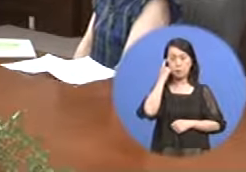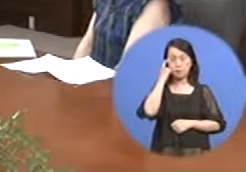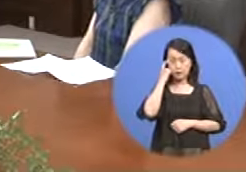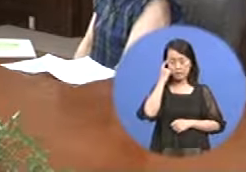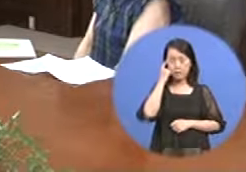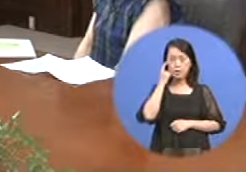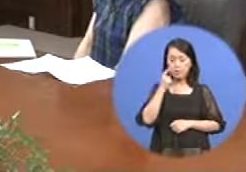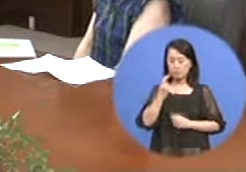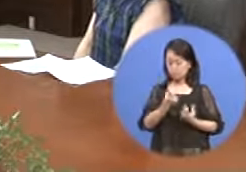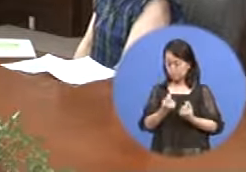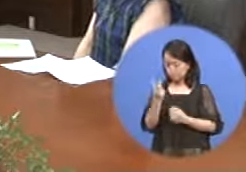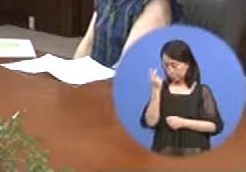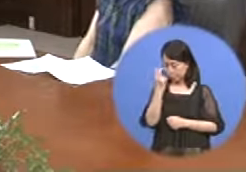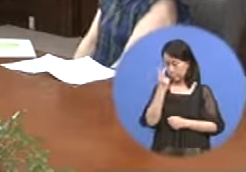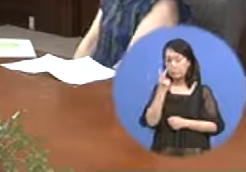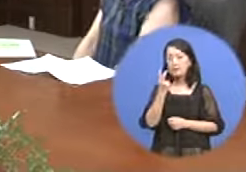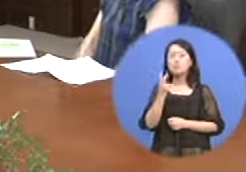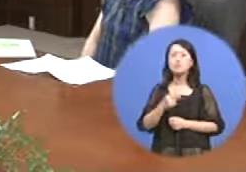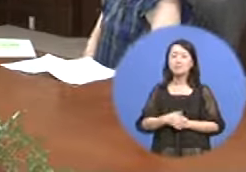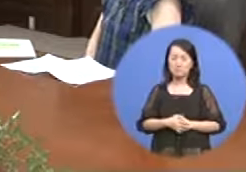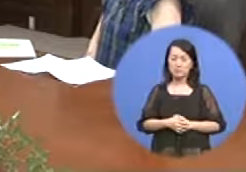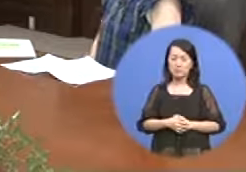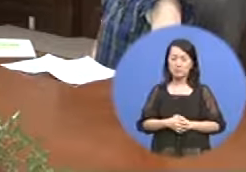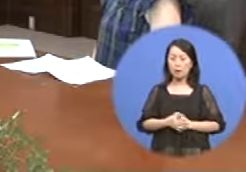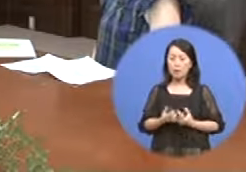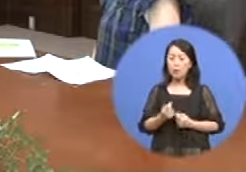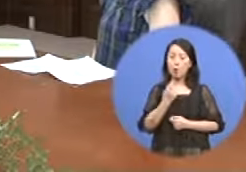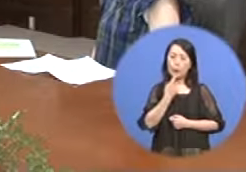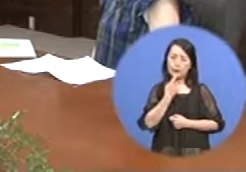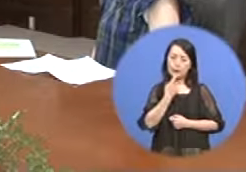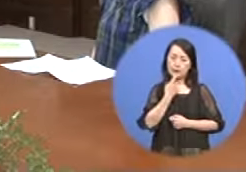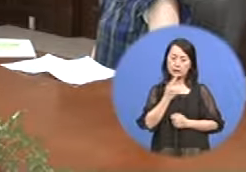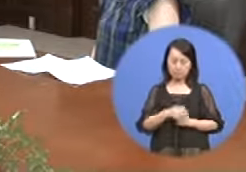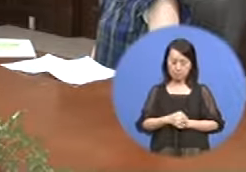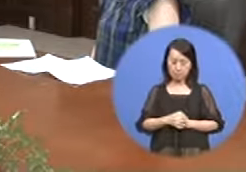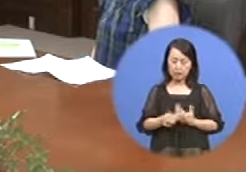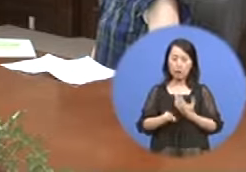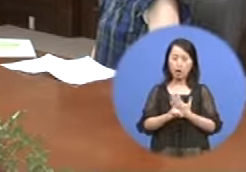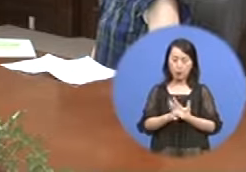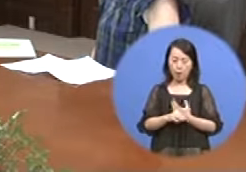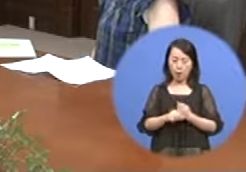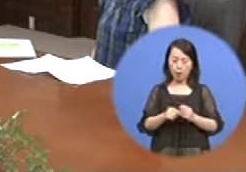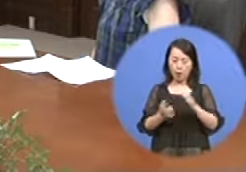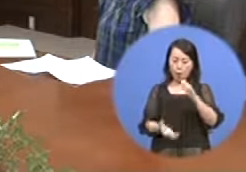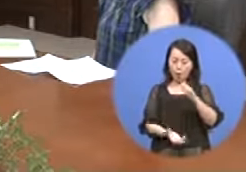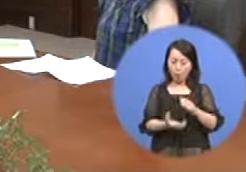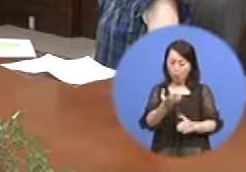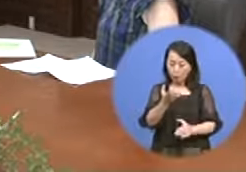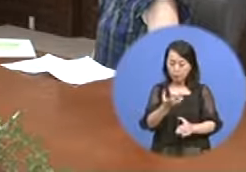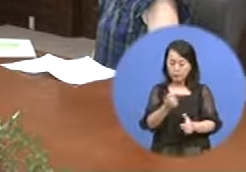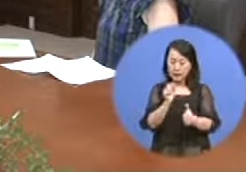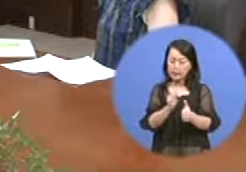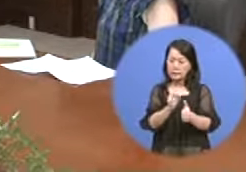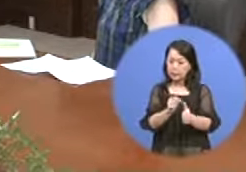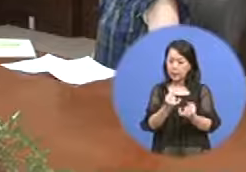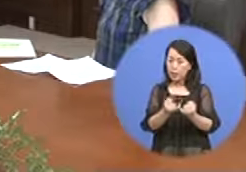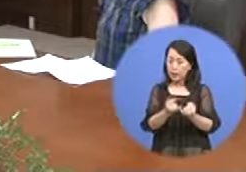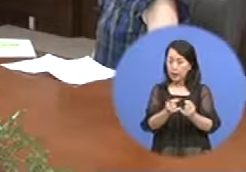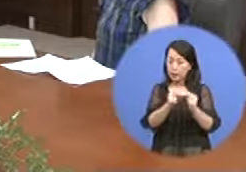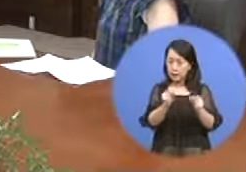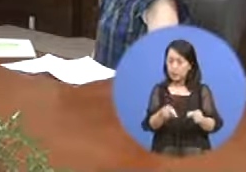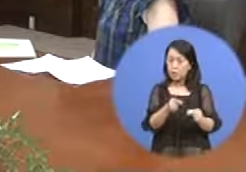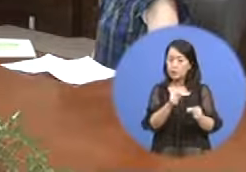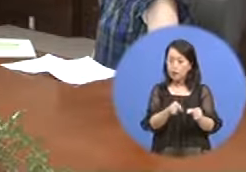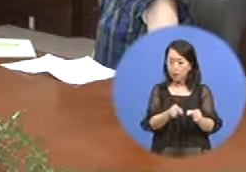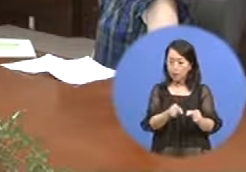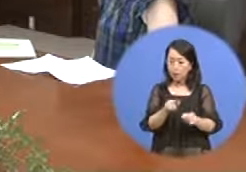思ったら、うん、やっぱりおかしくて、 はい、 何か起こっているそういういじめ的現象を先生方が暴力